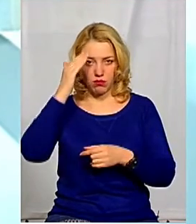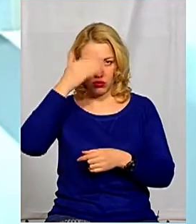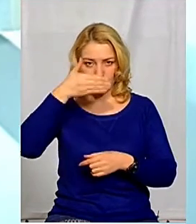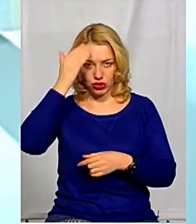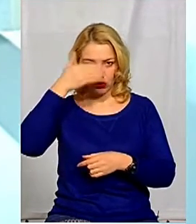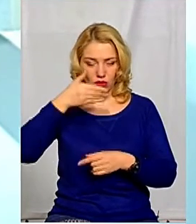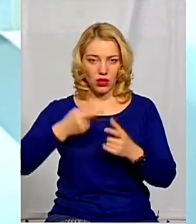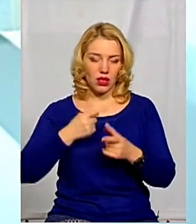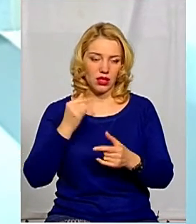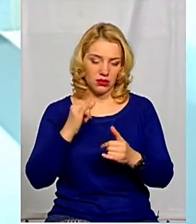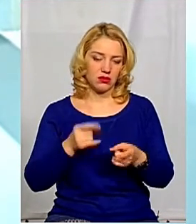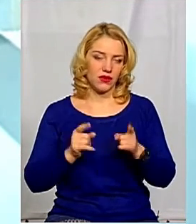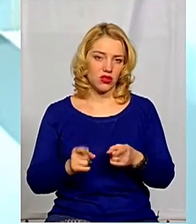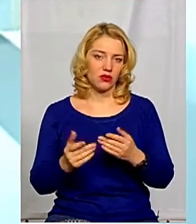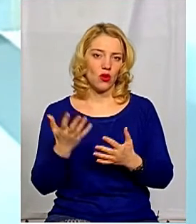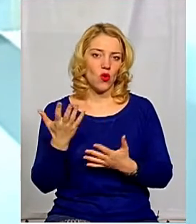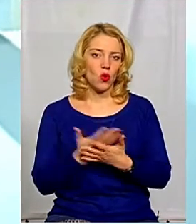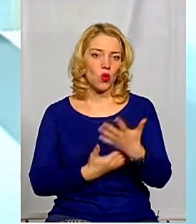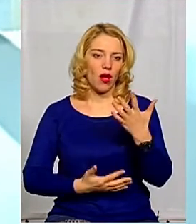звичайно, рукавиці.